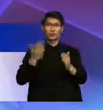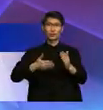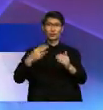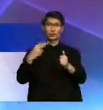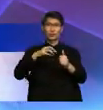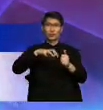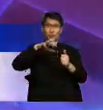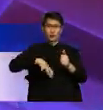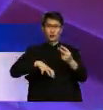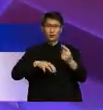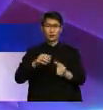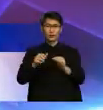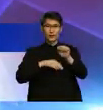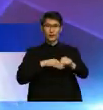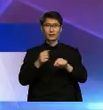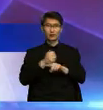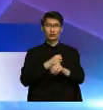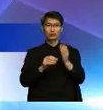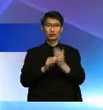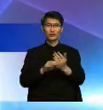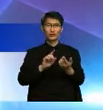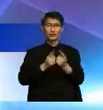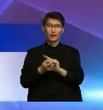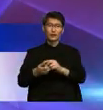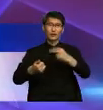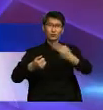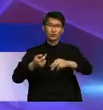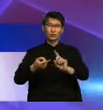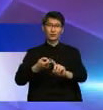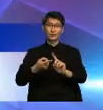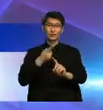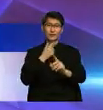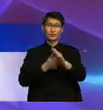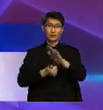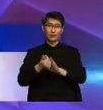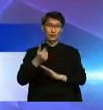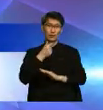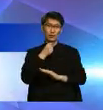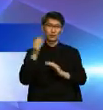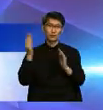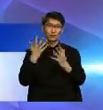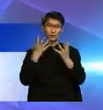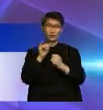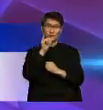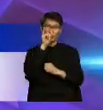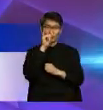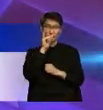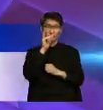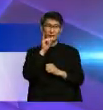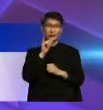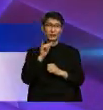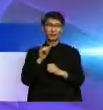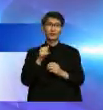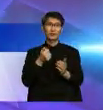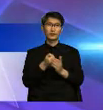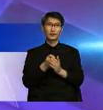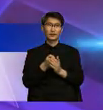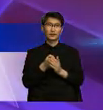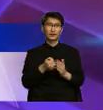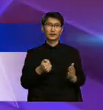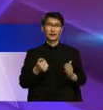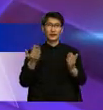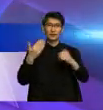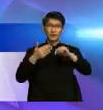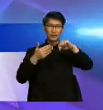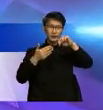안에서도 사실 나가는 이유 중에 하나가 뭐 대안교육에 대해서 희망을 해서 나가는 학생들도 상당수가 있거든요. 그렇기 때문에